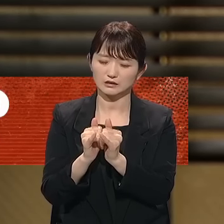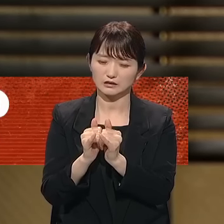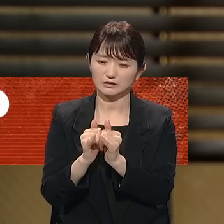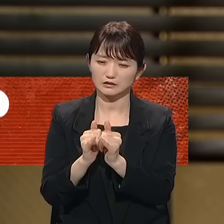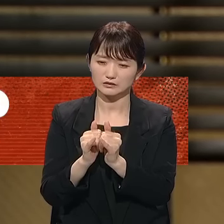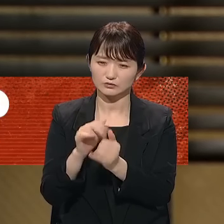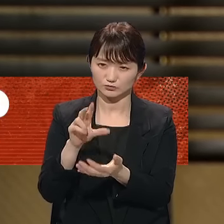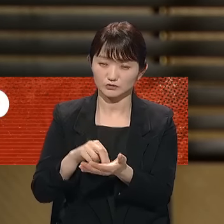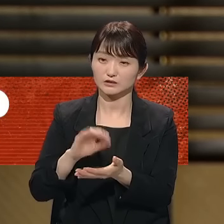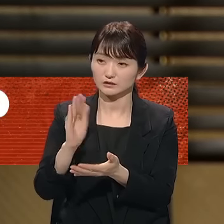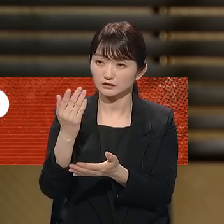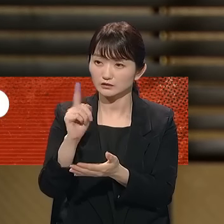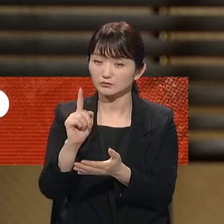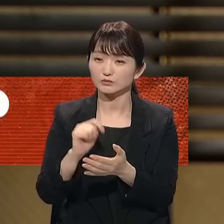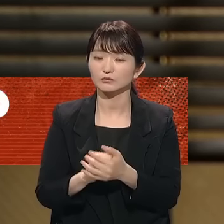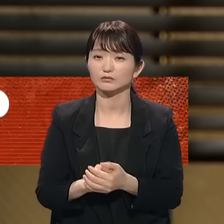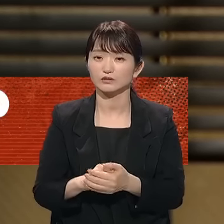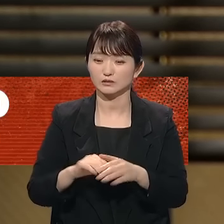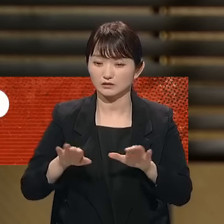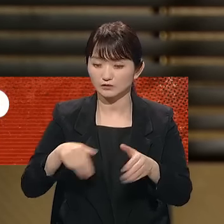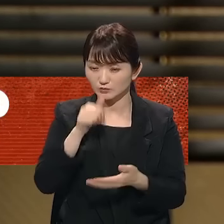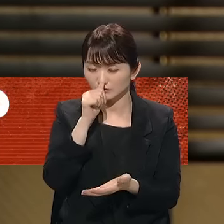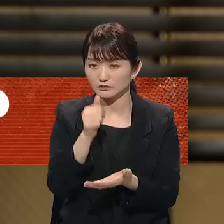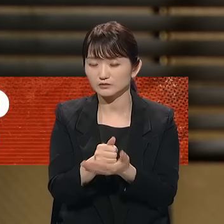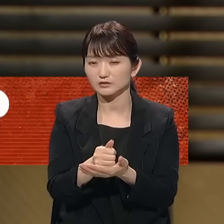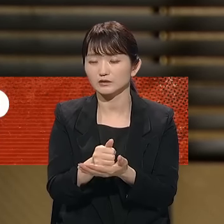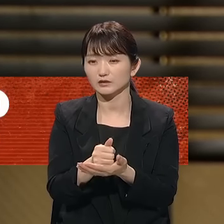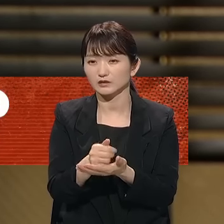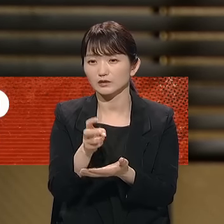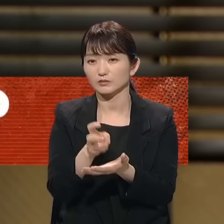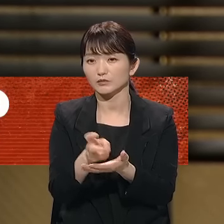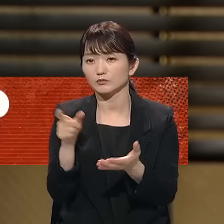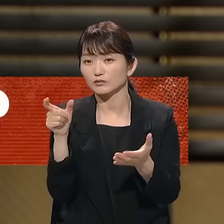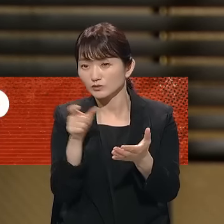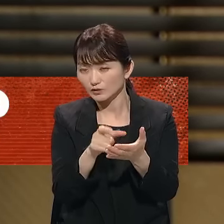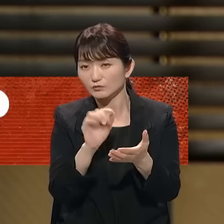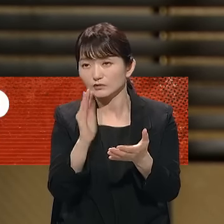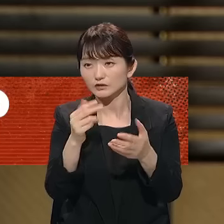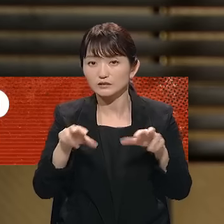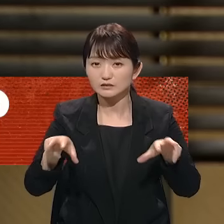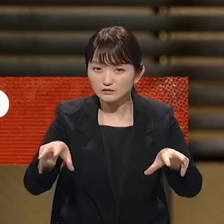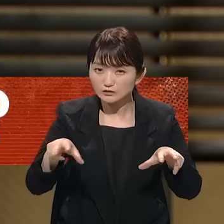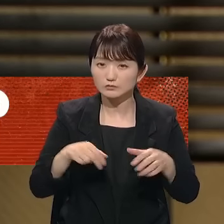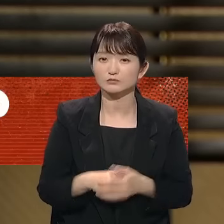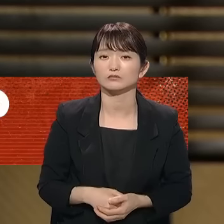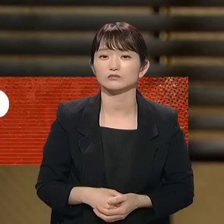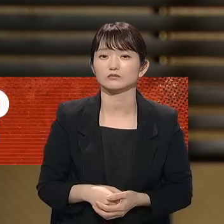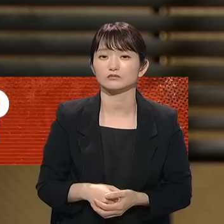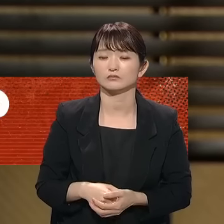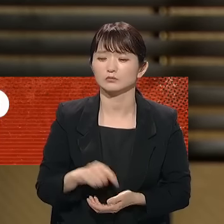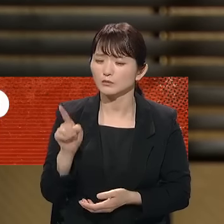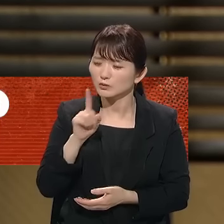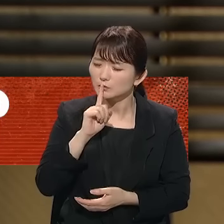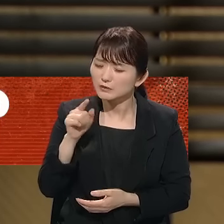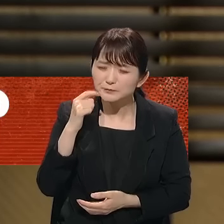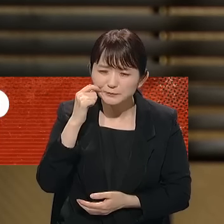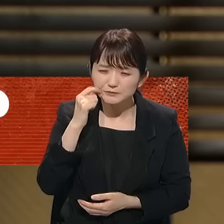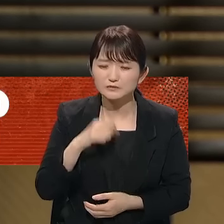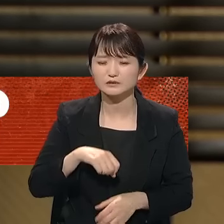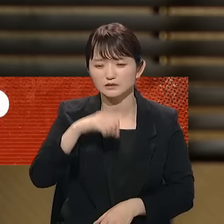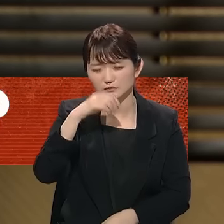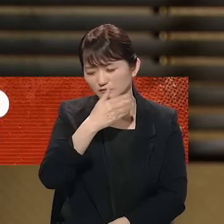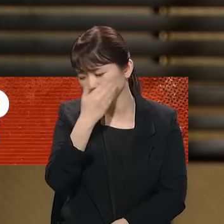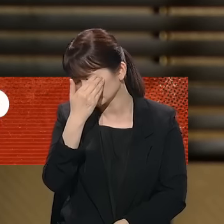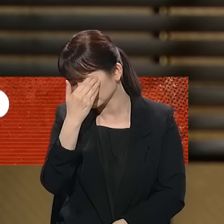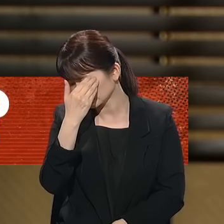경범죄 처벌법으로라도 법을 정하면 모르겠으나 현실점에서는 저걸 문제 삼을 수 있는 방법 자체가 없기 때문에 그냥 못 본 척하고 하는 게 차라리